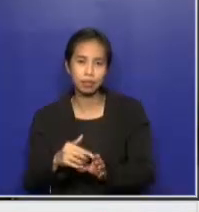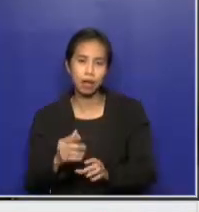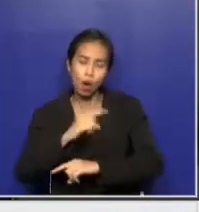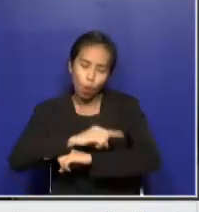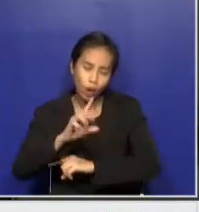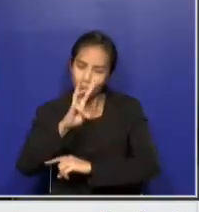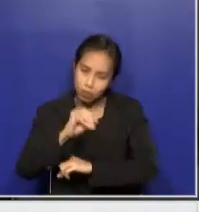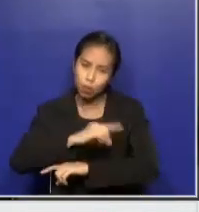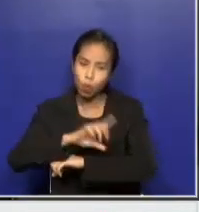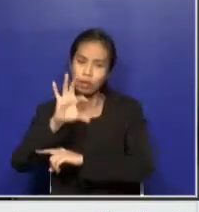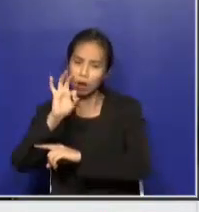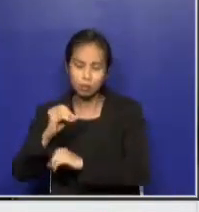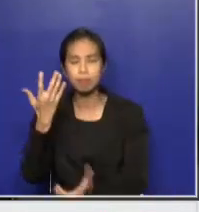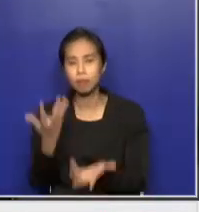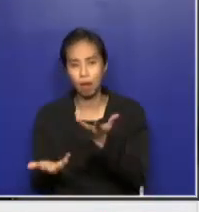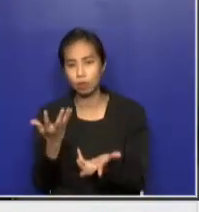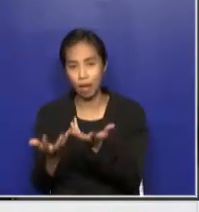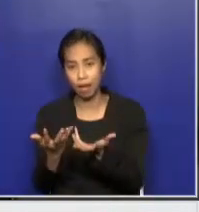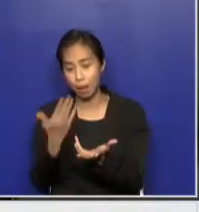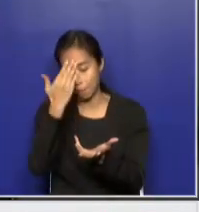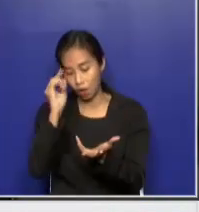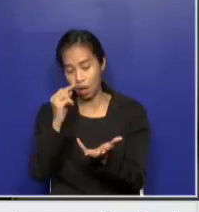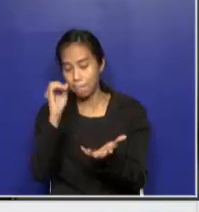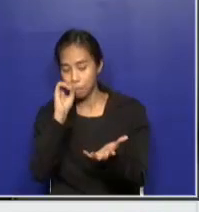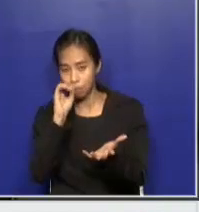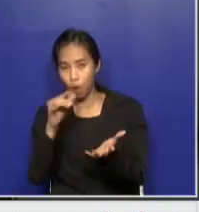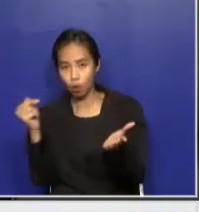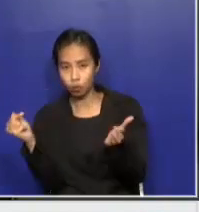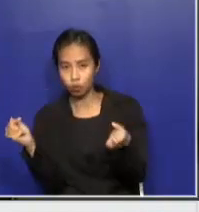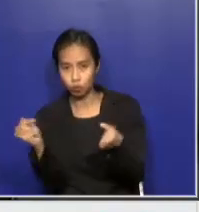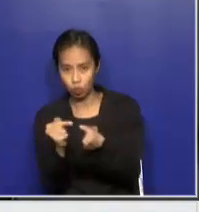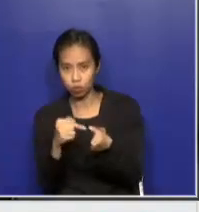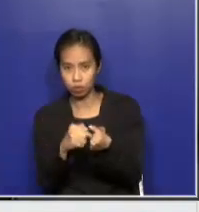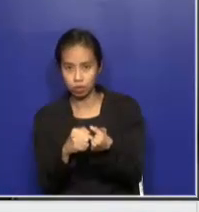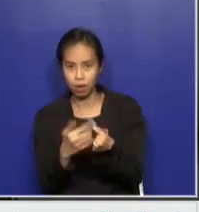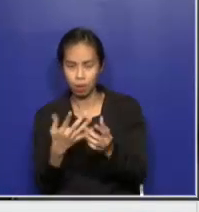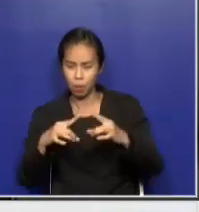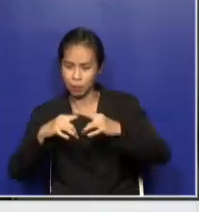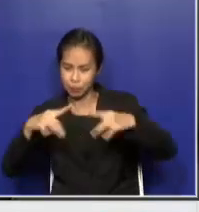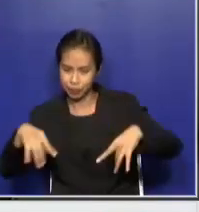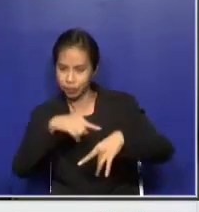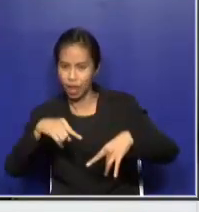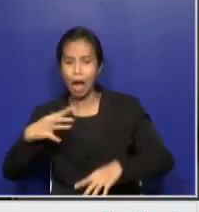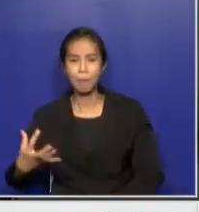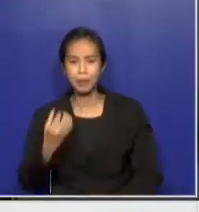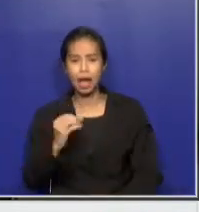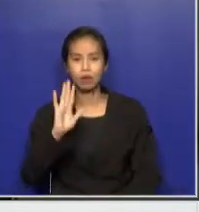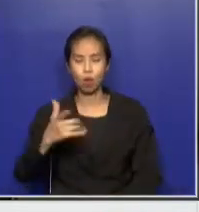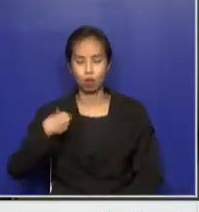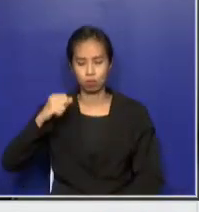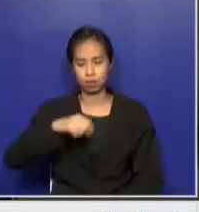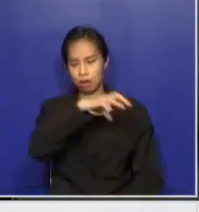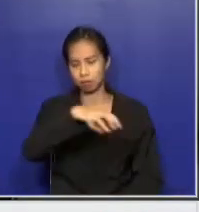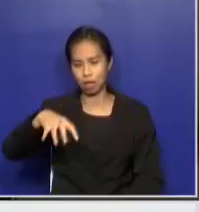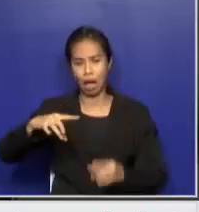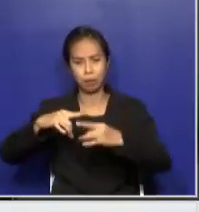90วันอะไรก็แล้วแต่ที่บอกว่าเพราะมันเป็นความขัดแย้งระหว่างอำนาจศาลผมไ